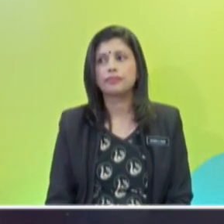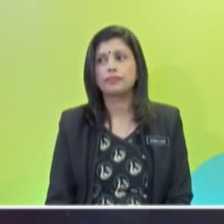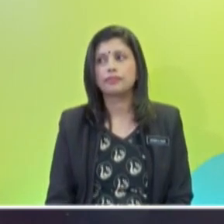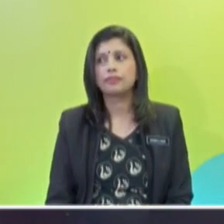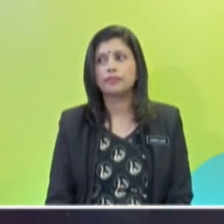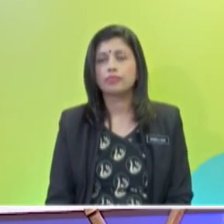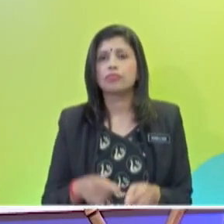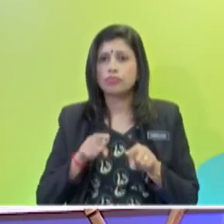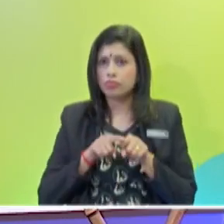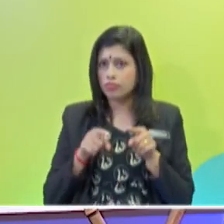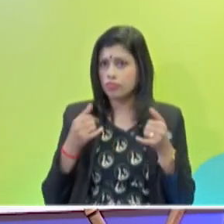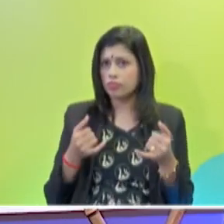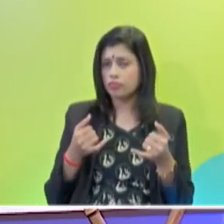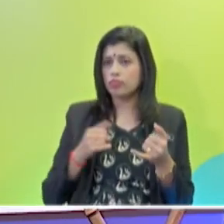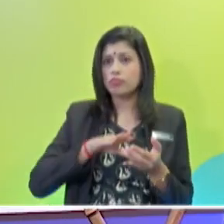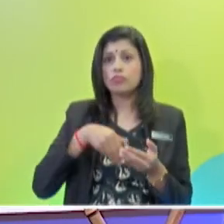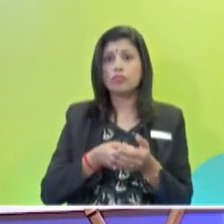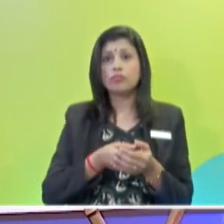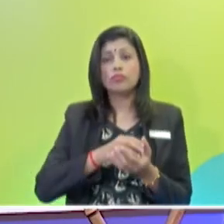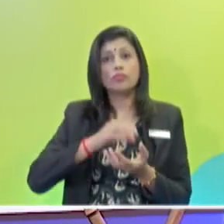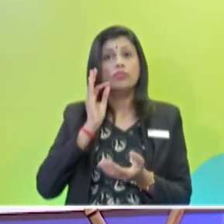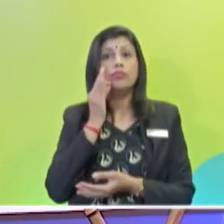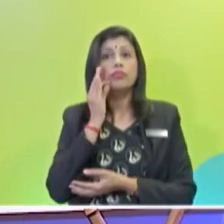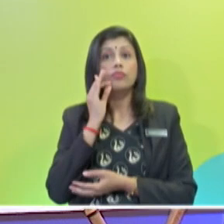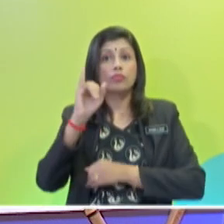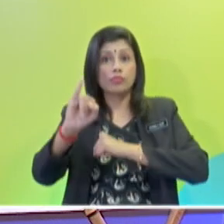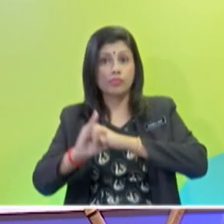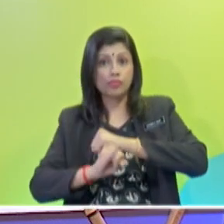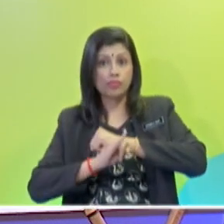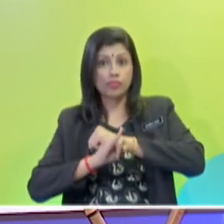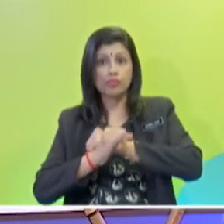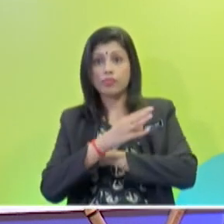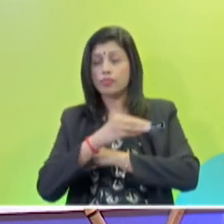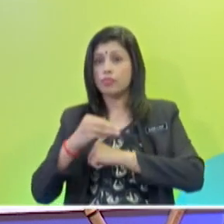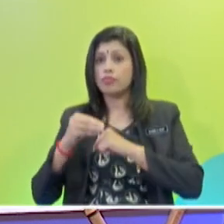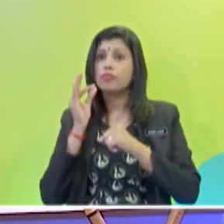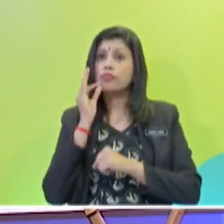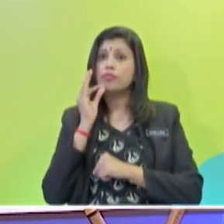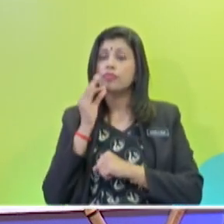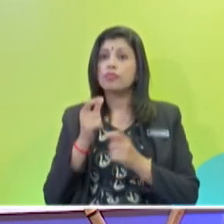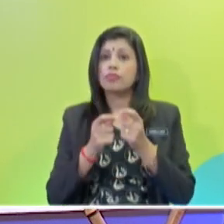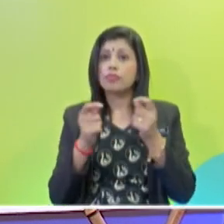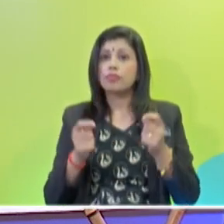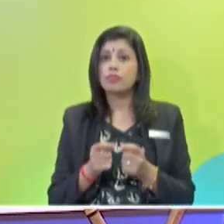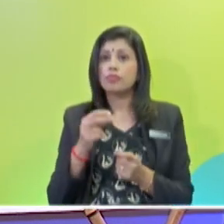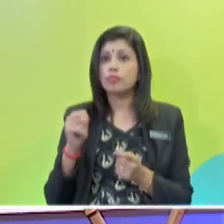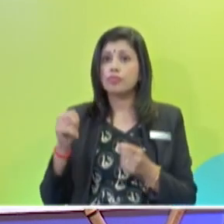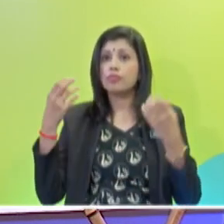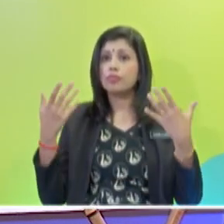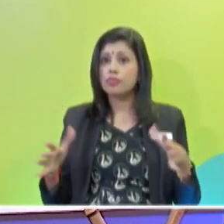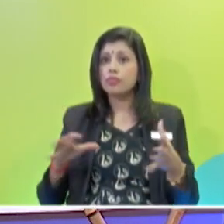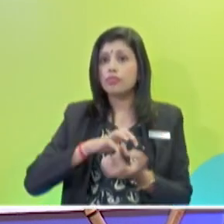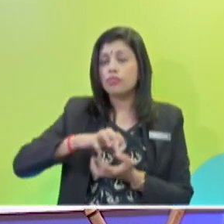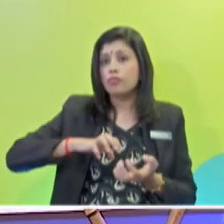dia dah bercampur buah tempatan, buah import. Jadi inilah kita nak main ni, kita nak asingkan mana buah